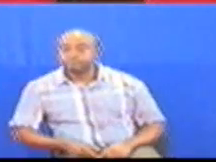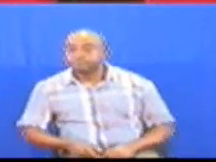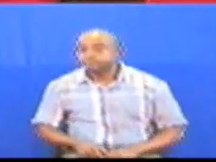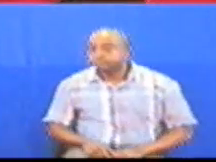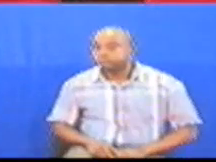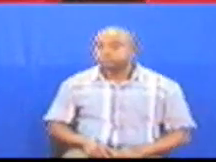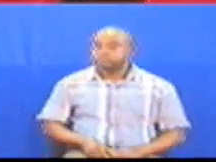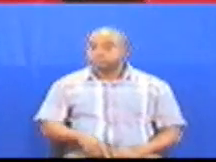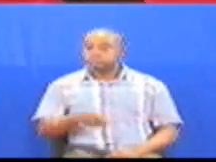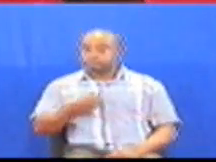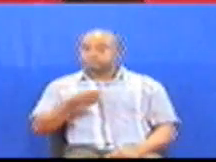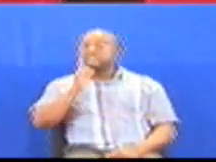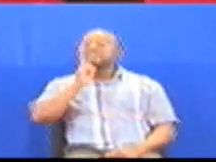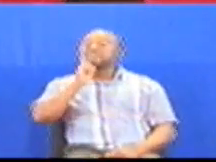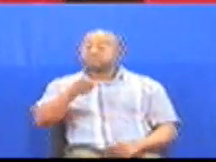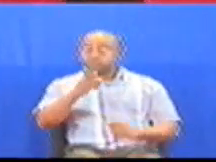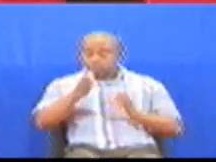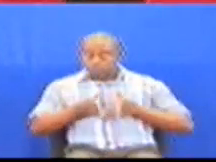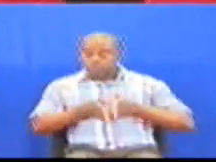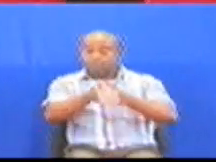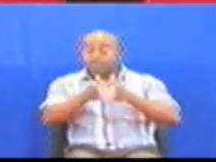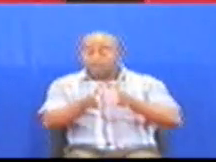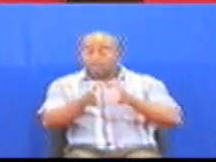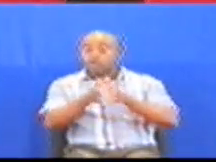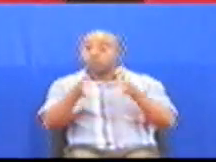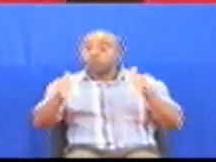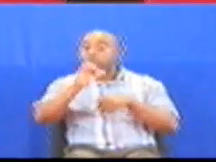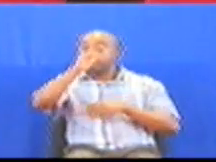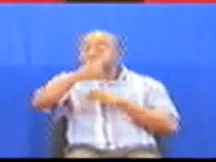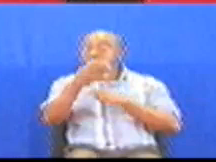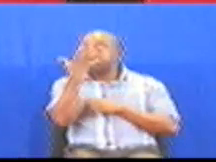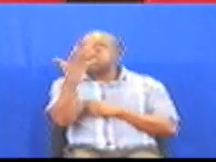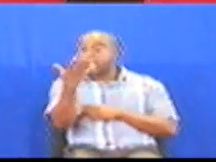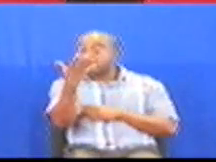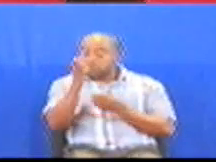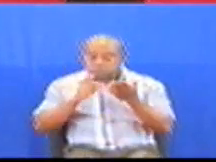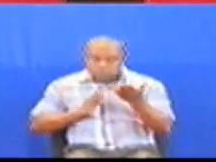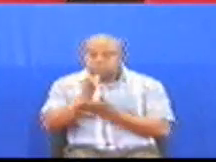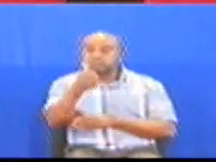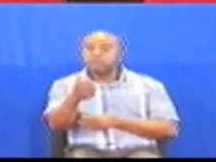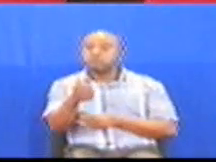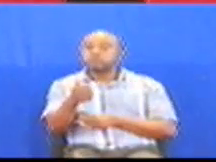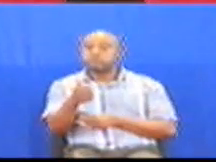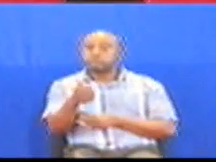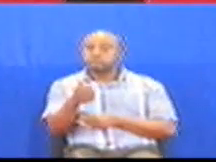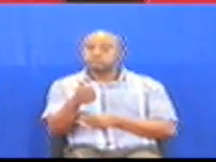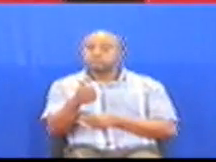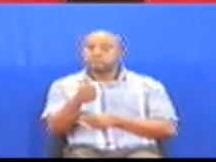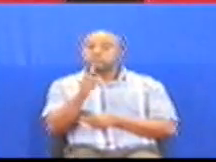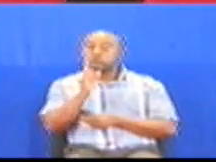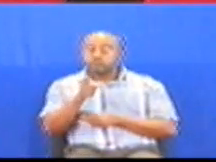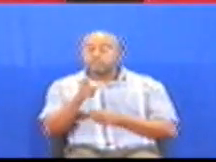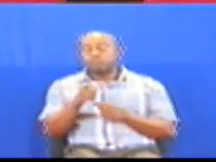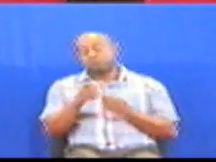nina barabara kubwa ambazo takriban miezi mitano sasa hivi hazipitiki. Kuna barabara ya Kwinji Muungano hadi Kilindi